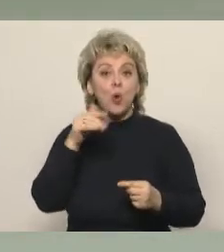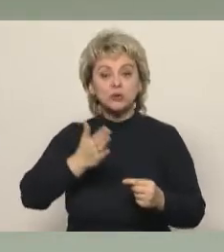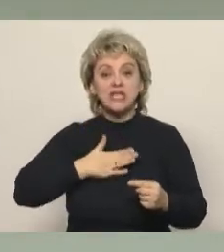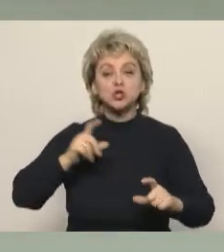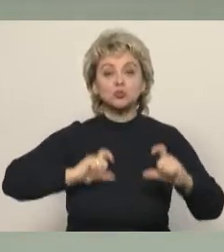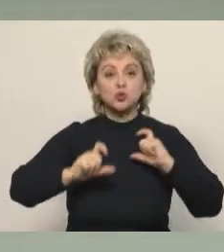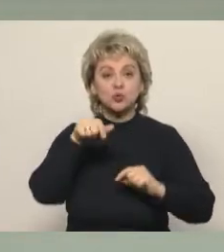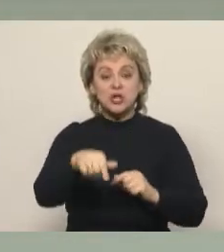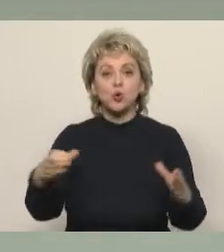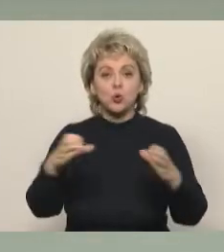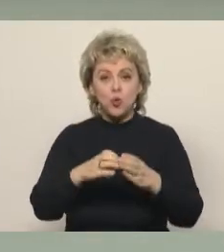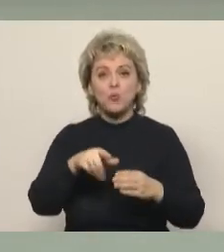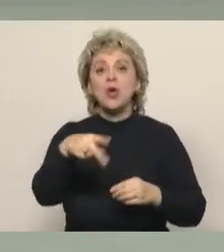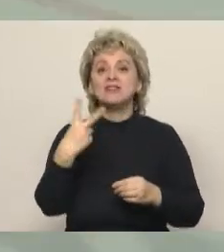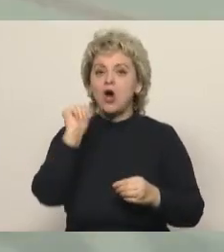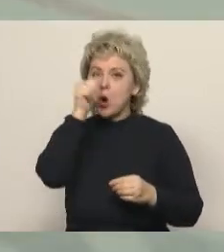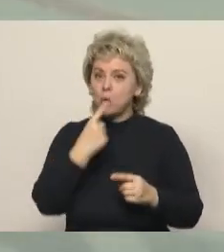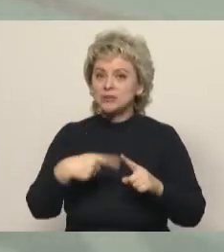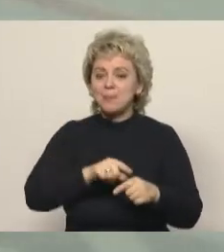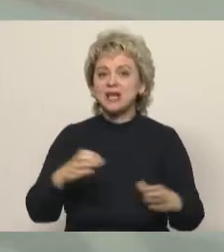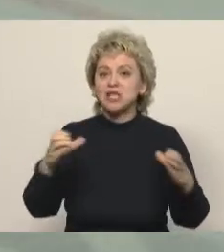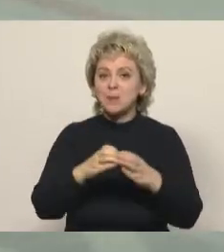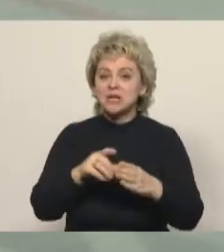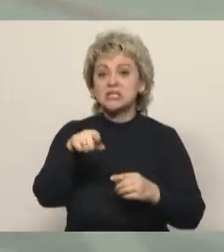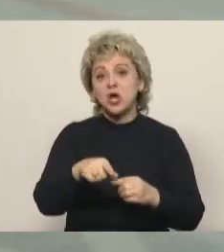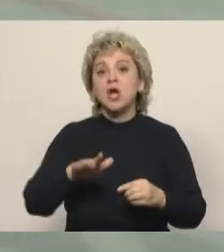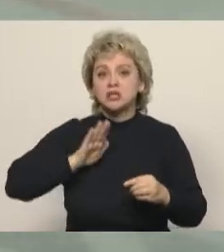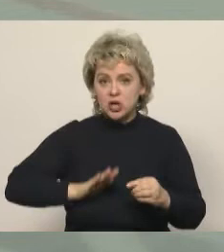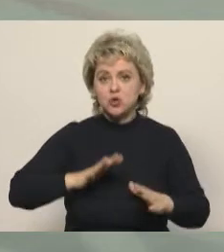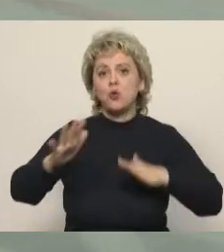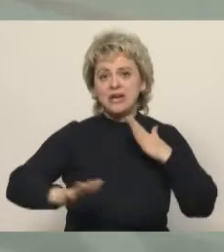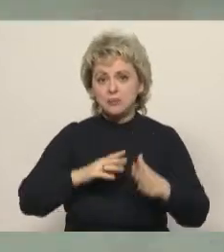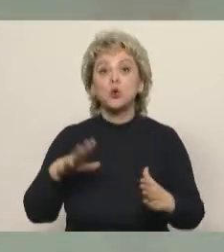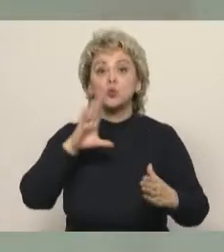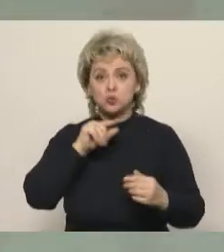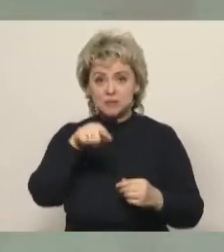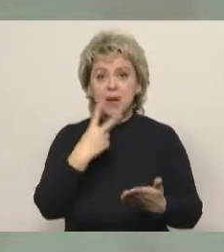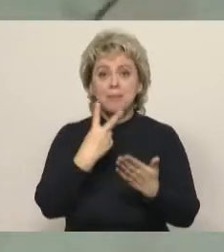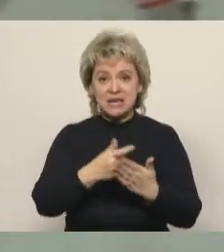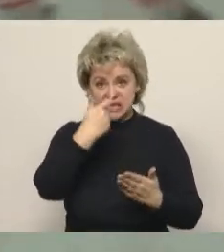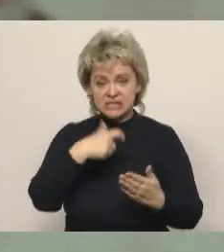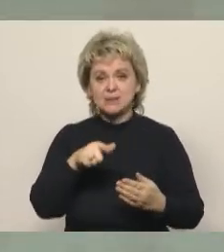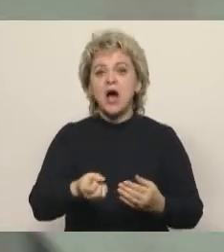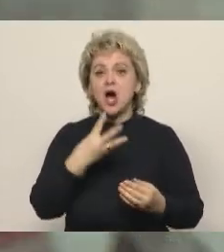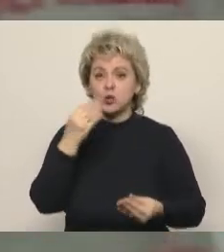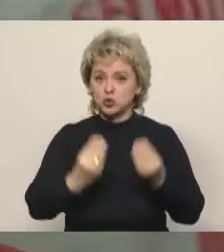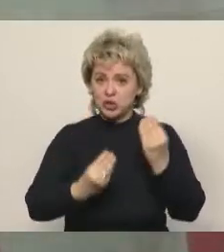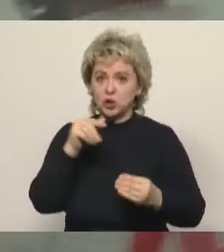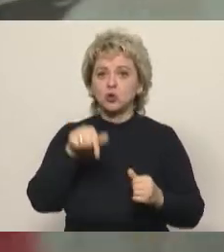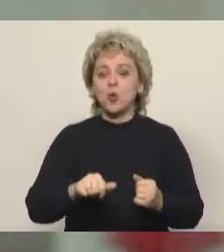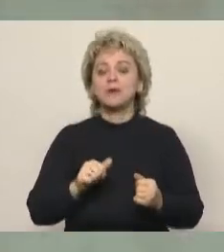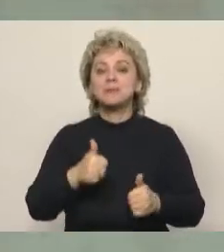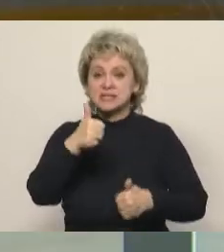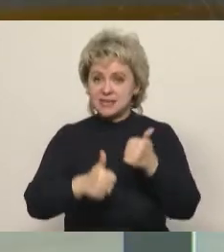Нашему студенческому клубу 2 года. Поэтому команда звезд с неба не хватает, но уже успела зарекомендовать себя как цепкий и